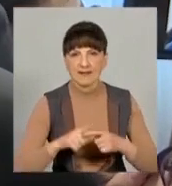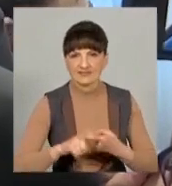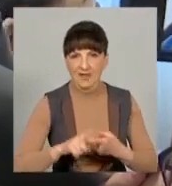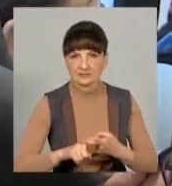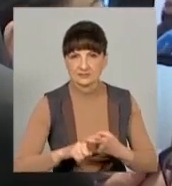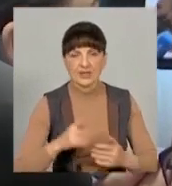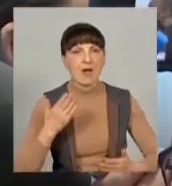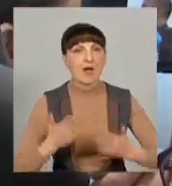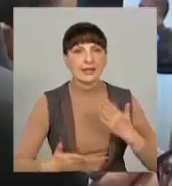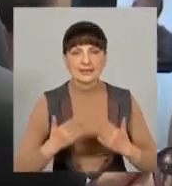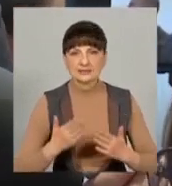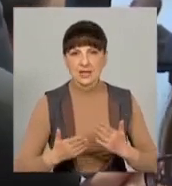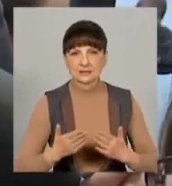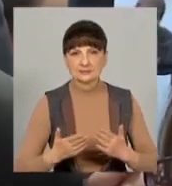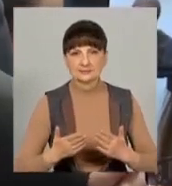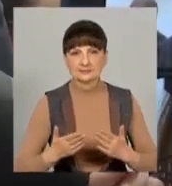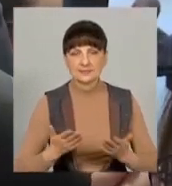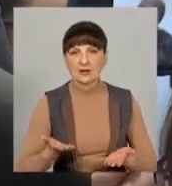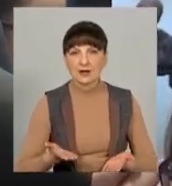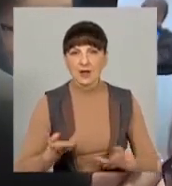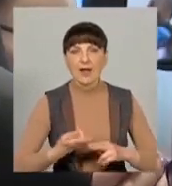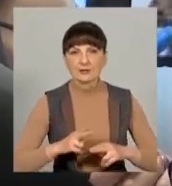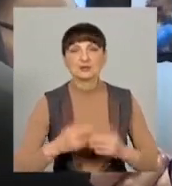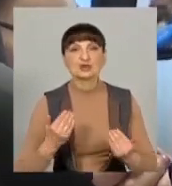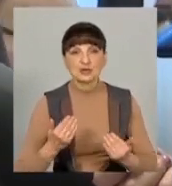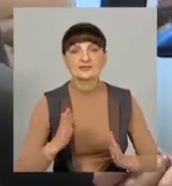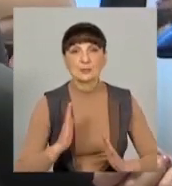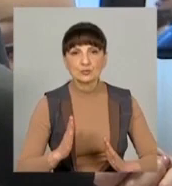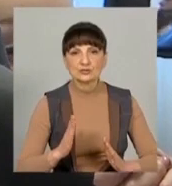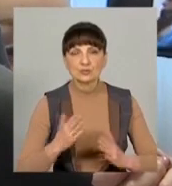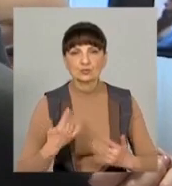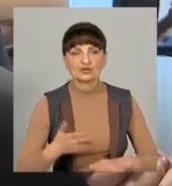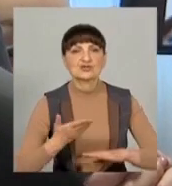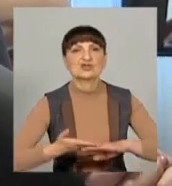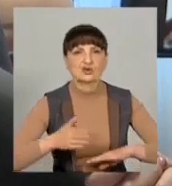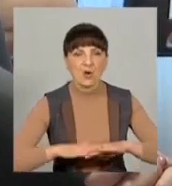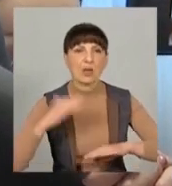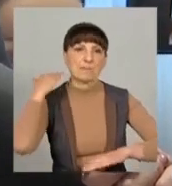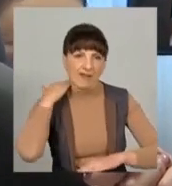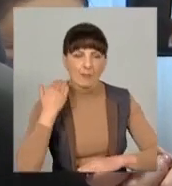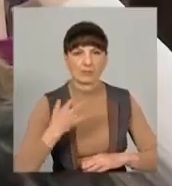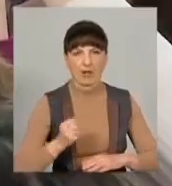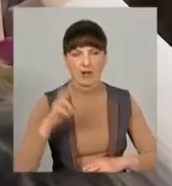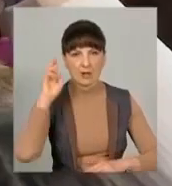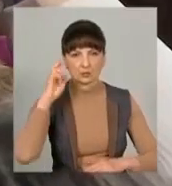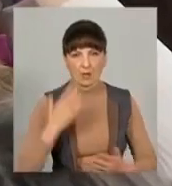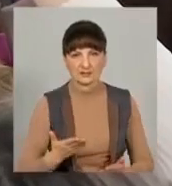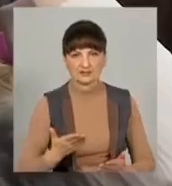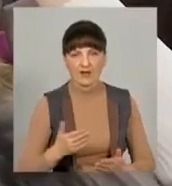Если вот это сейчас будет непосильное бремя для государства, то